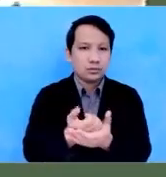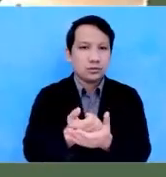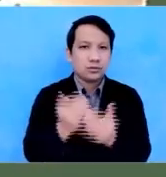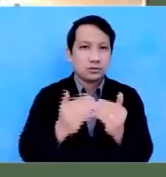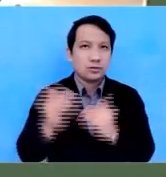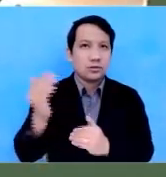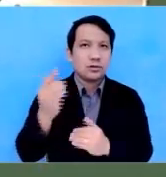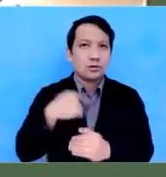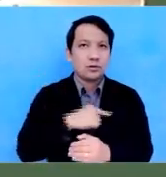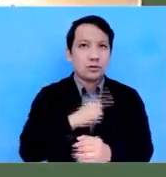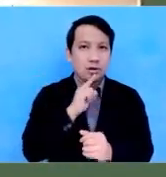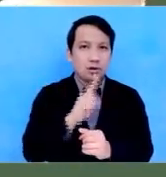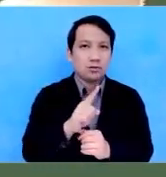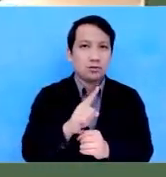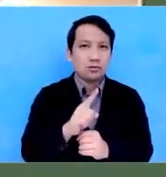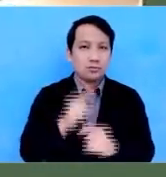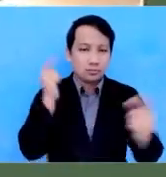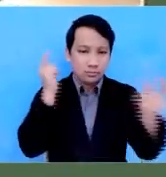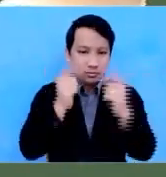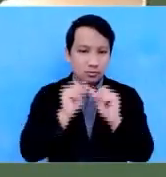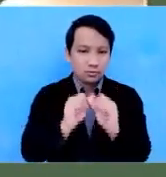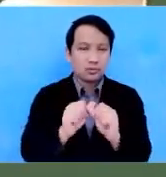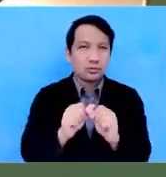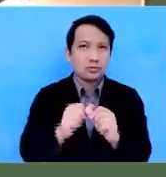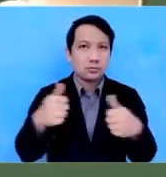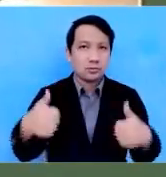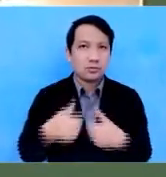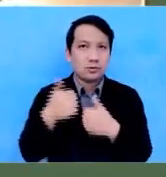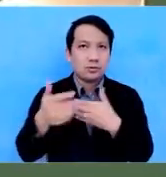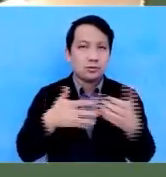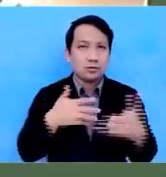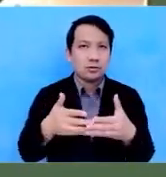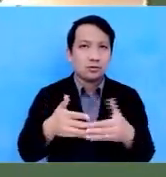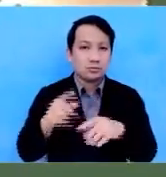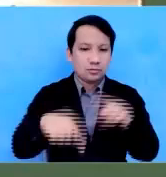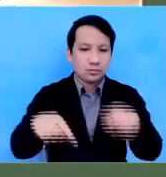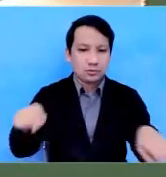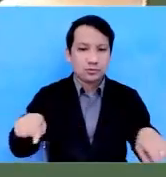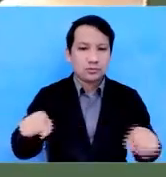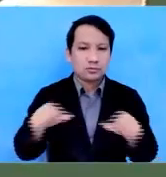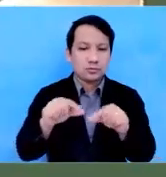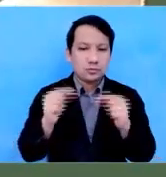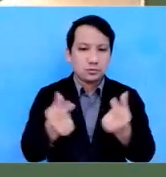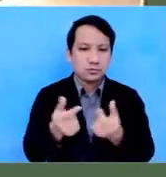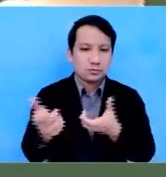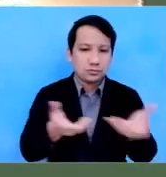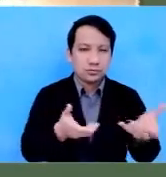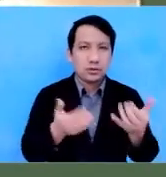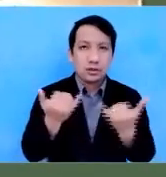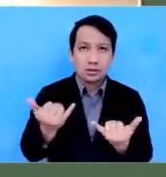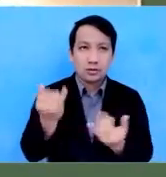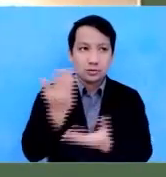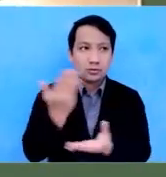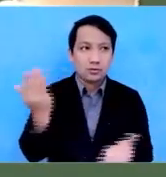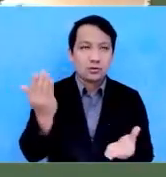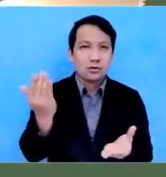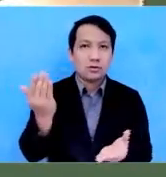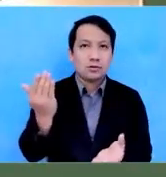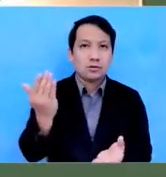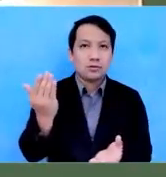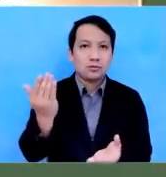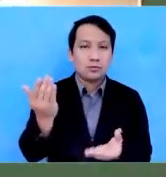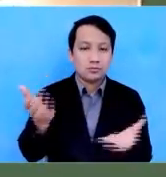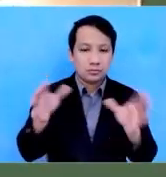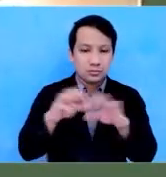we are able to face the challenges and the different shocks that now we are already beginning to feel and